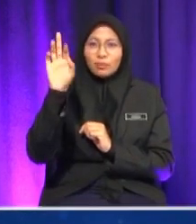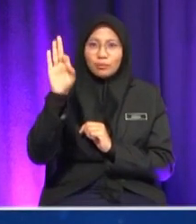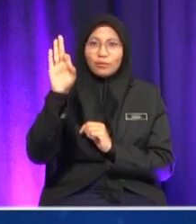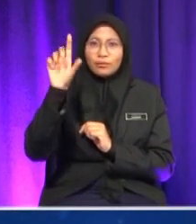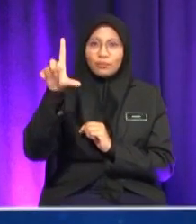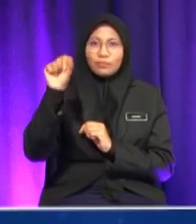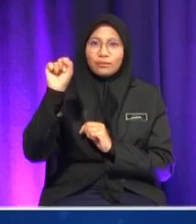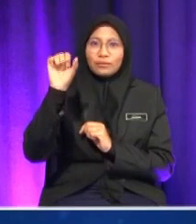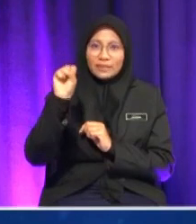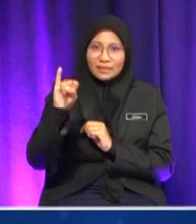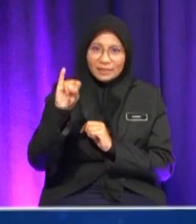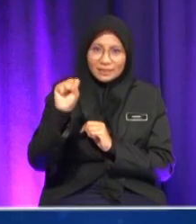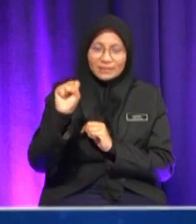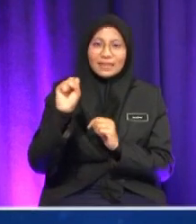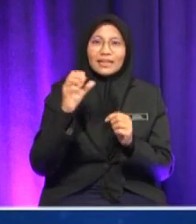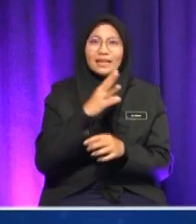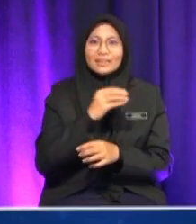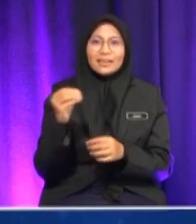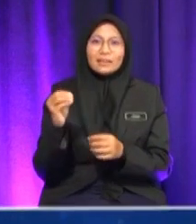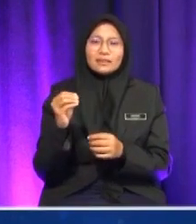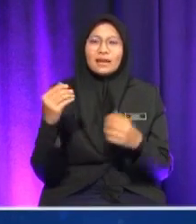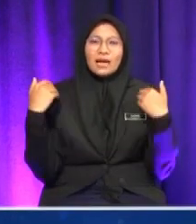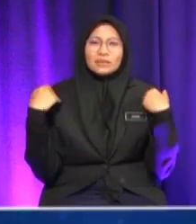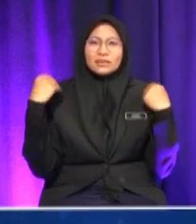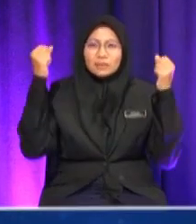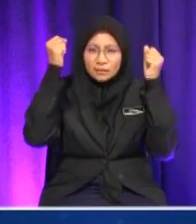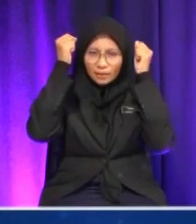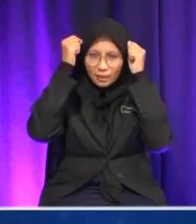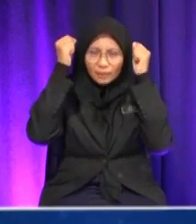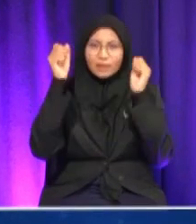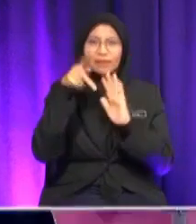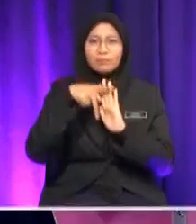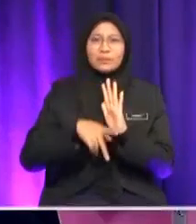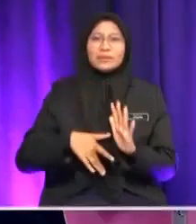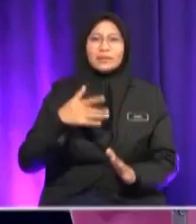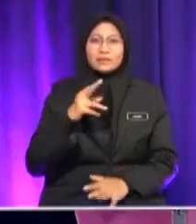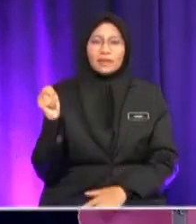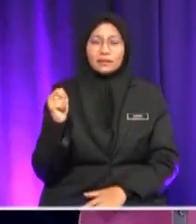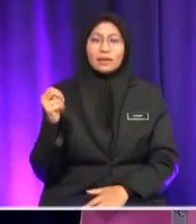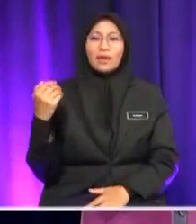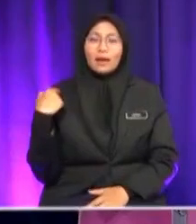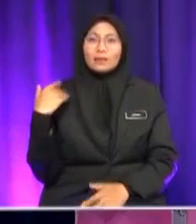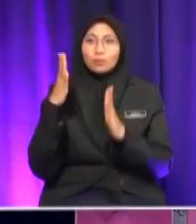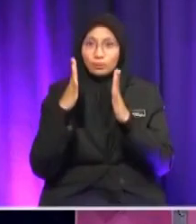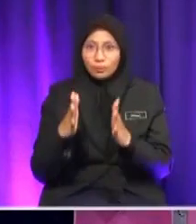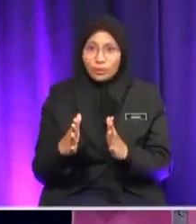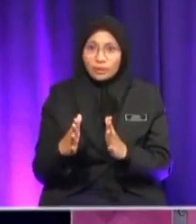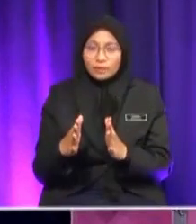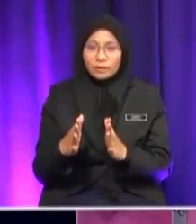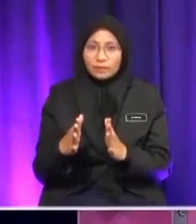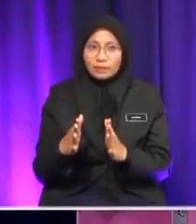muflis dan tekanan perasaan. Dan di sini cikgu nak sentuh di mana ada orang yang pernah bunuh diri sebab